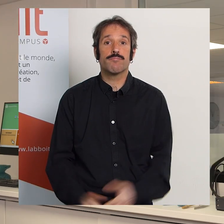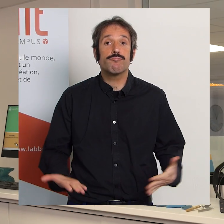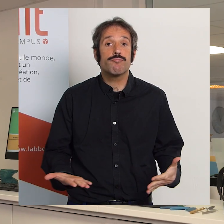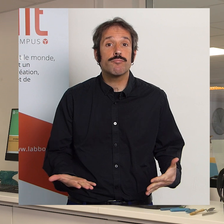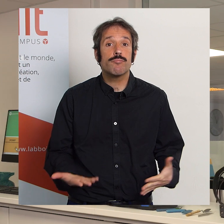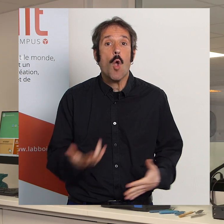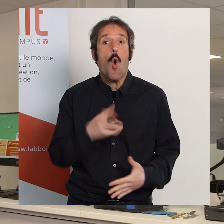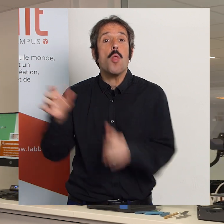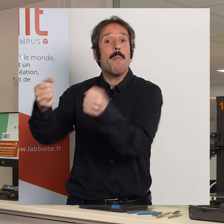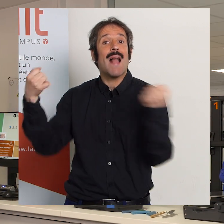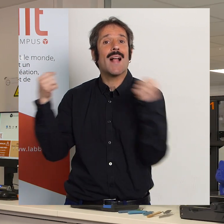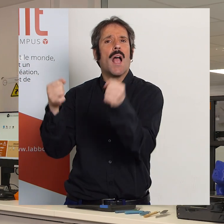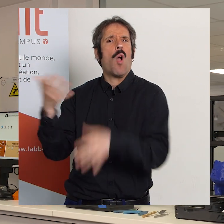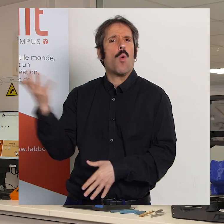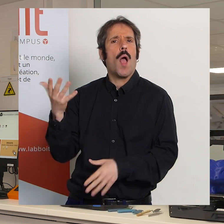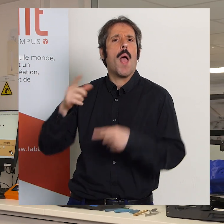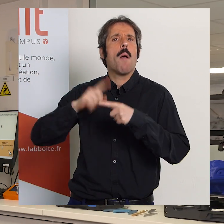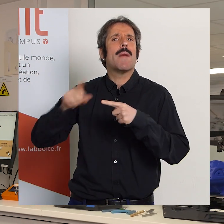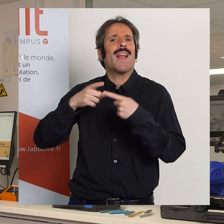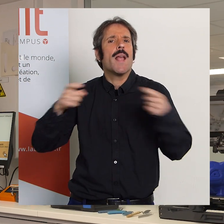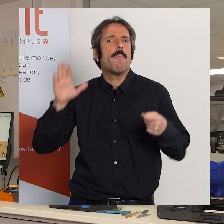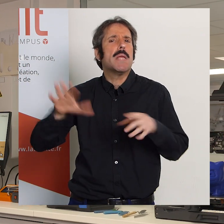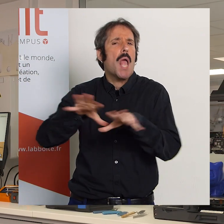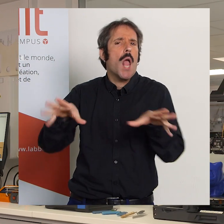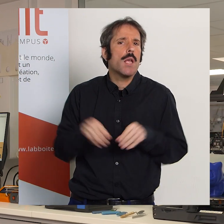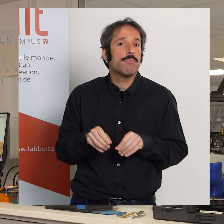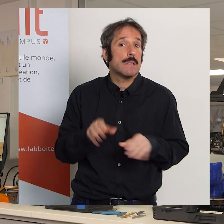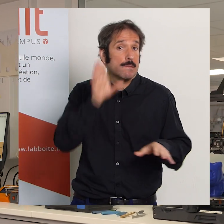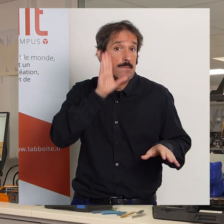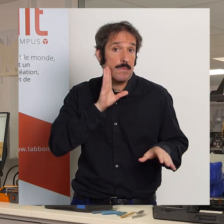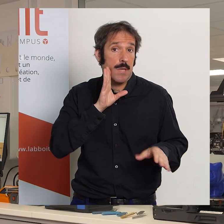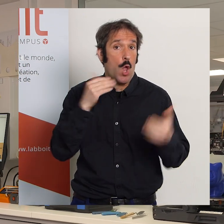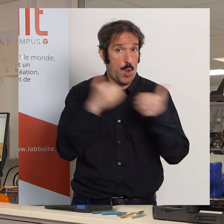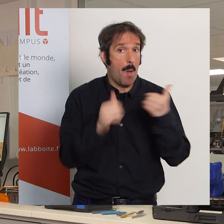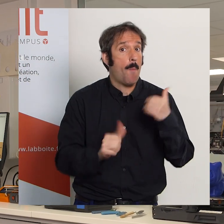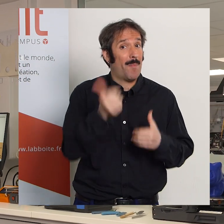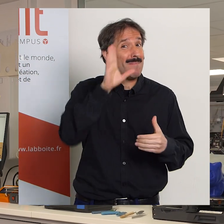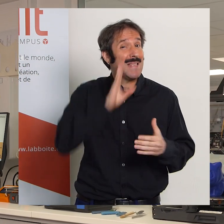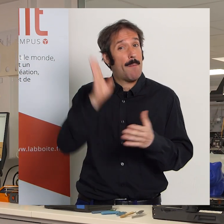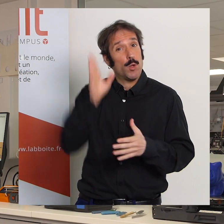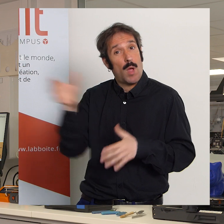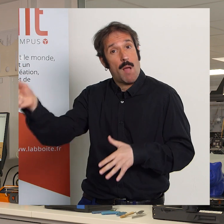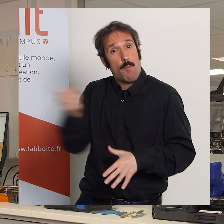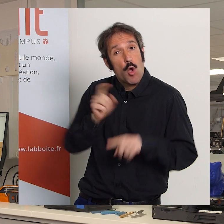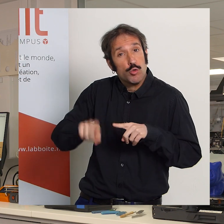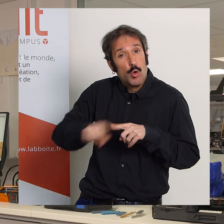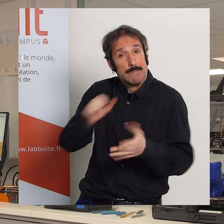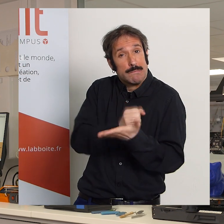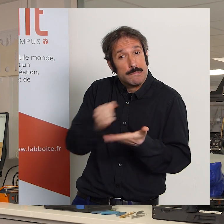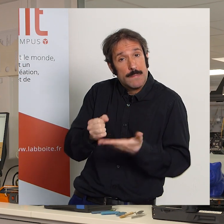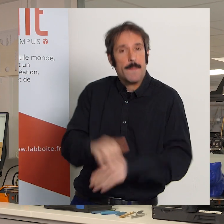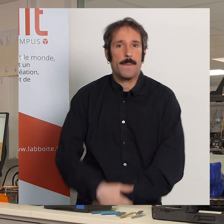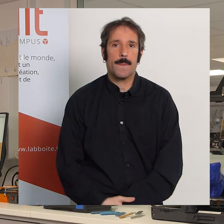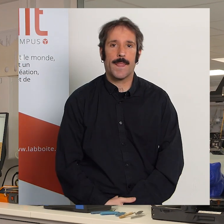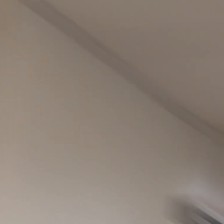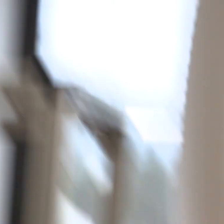Le reste des placards sont dédiés au matériel de l'équipe. Donc on vous demandera de nous demander si vraiment vous avez besoin de faire des petits tests.